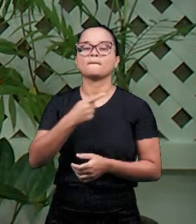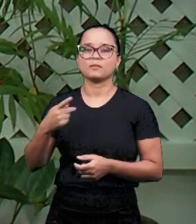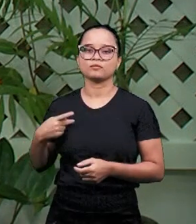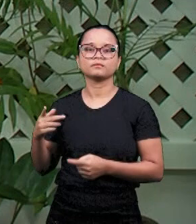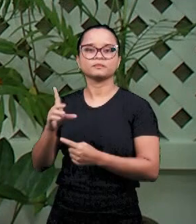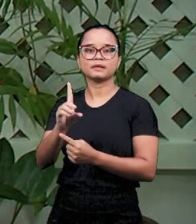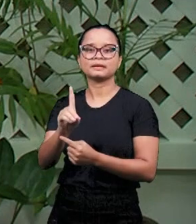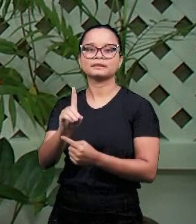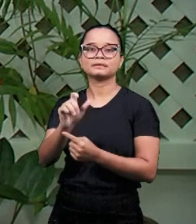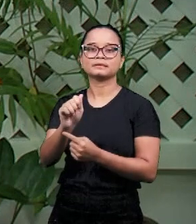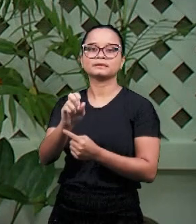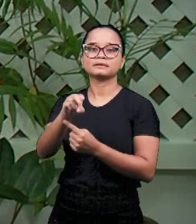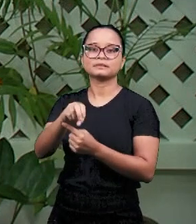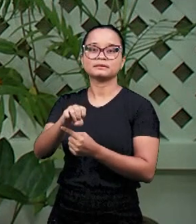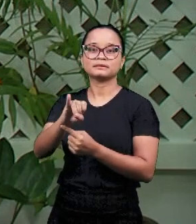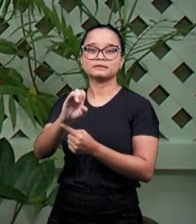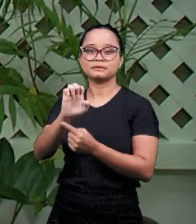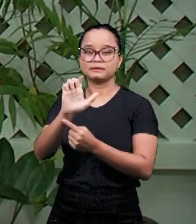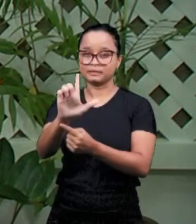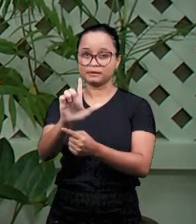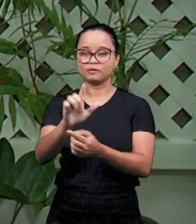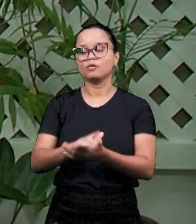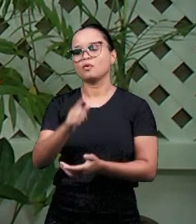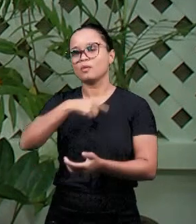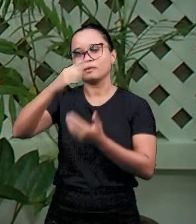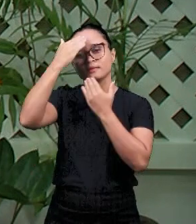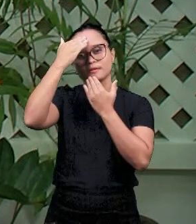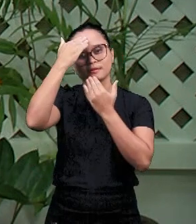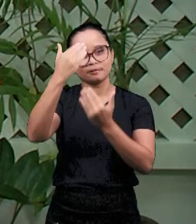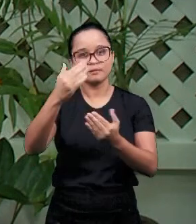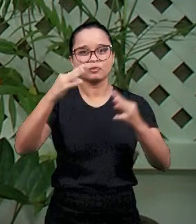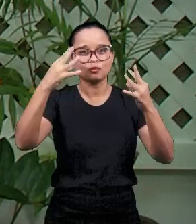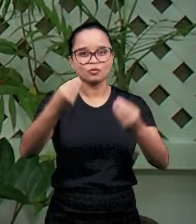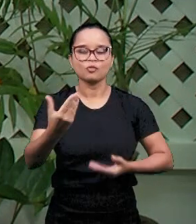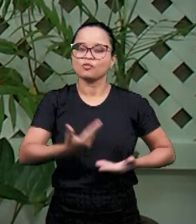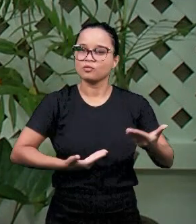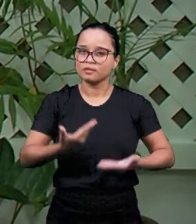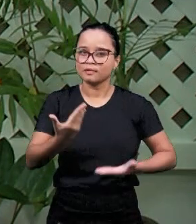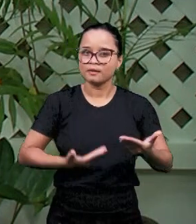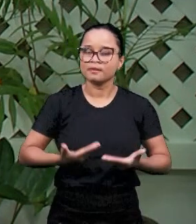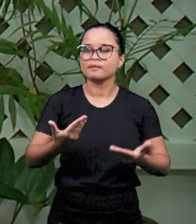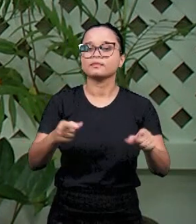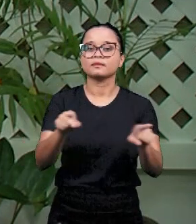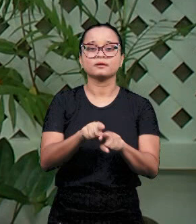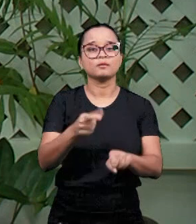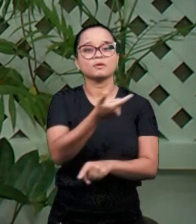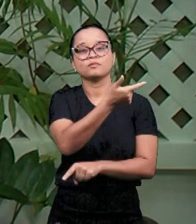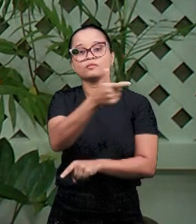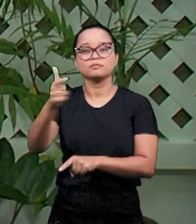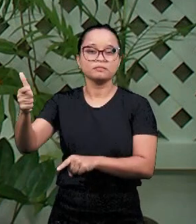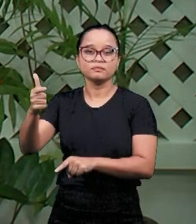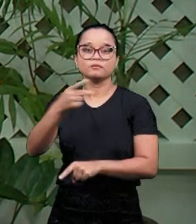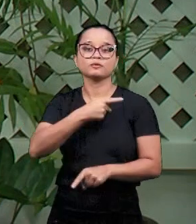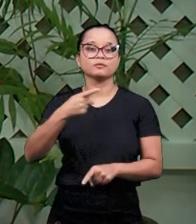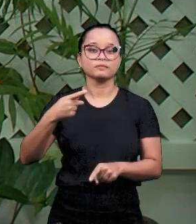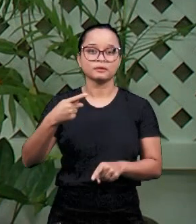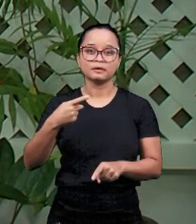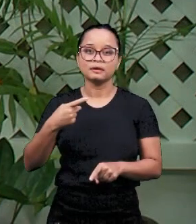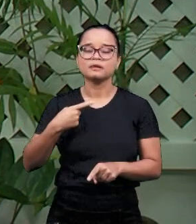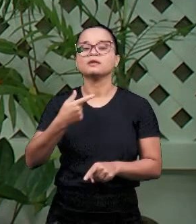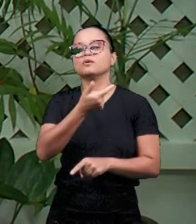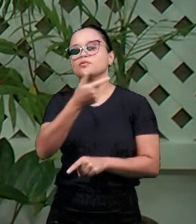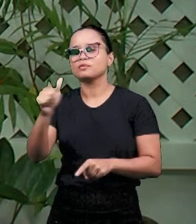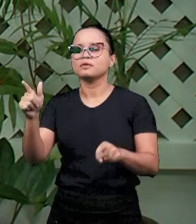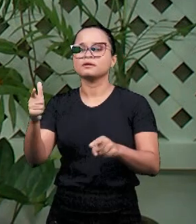Aussi à Vouche, dont le pasteur Daniel Bonifacio. Nous saluons tous ces frères et sœurs et les autres qui